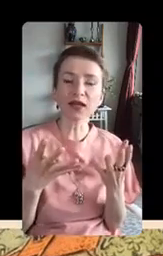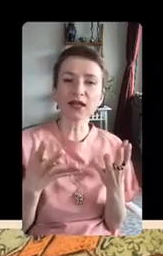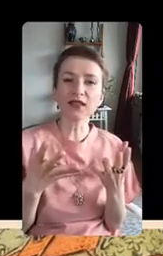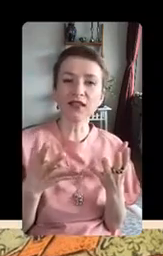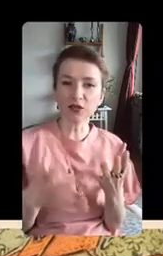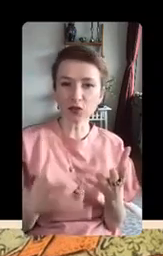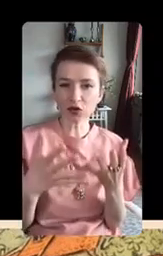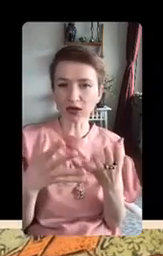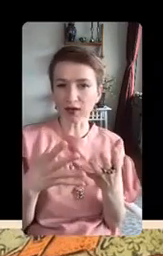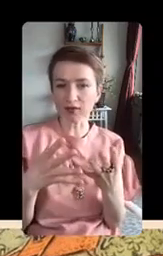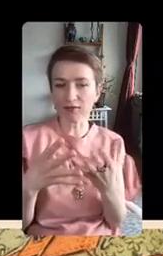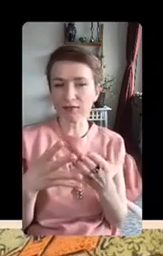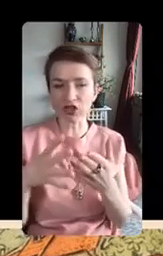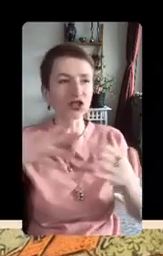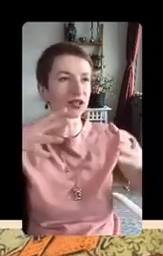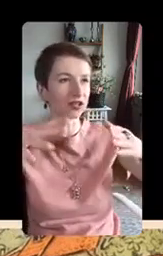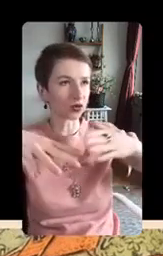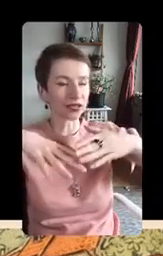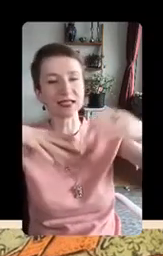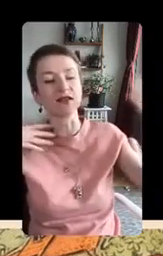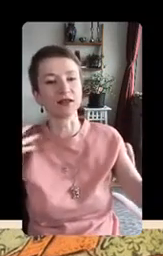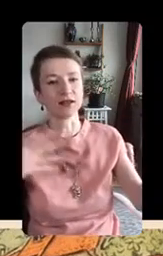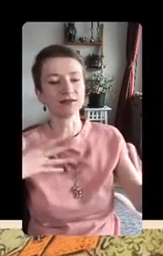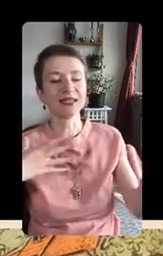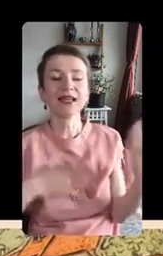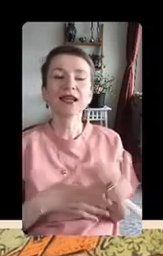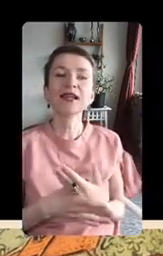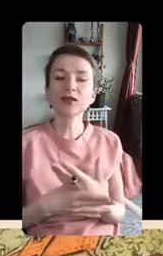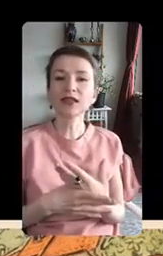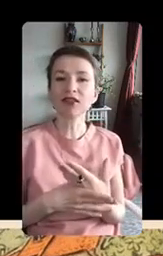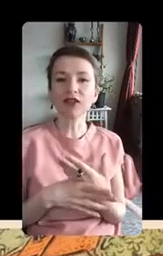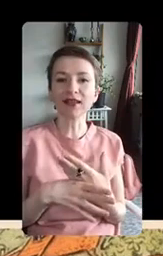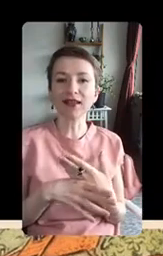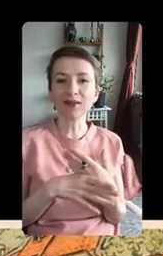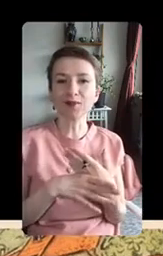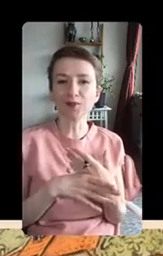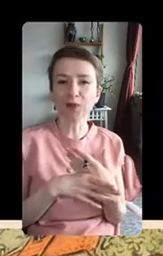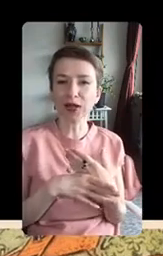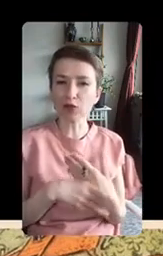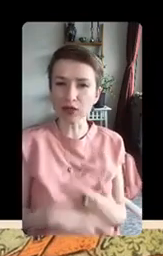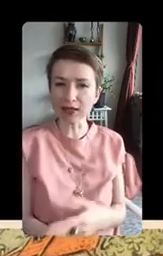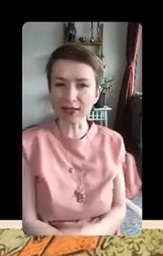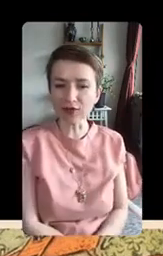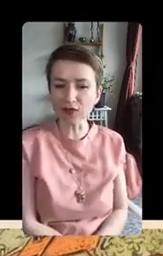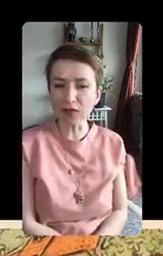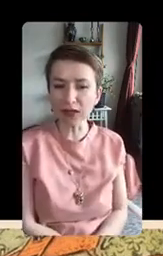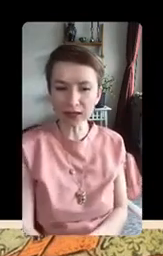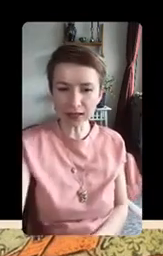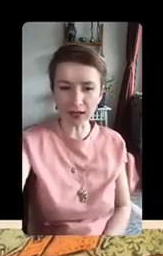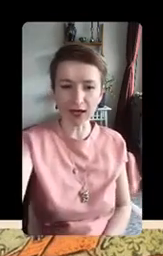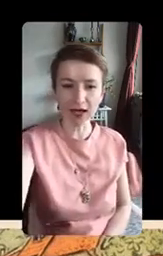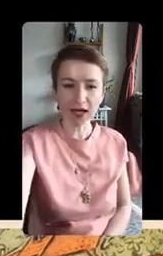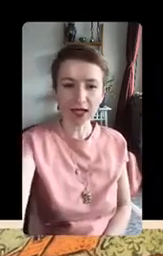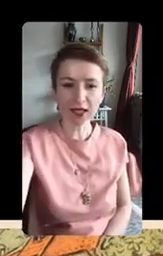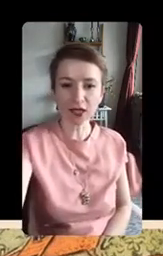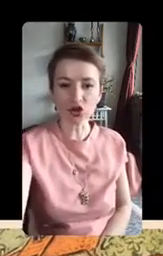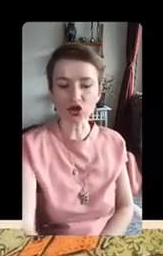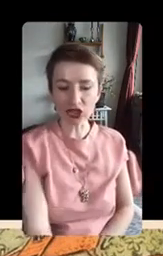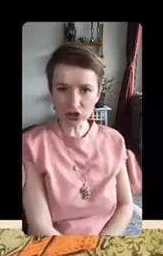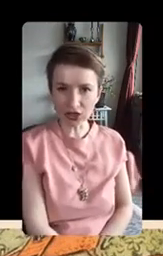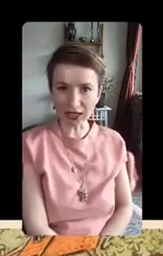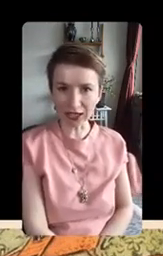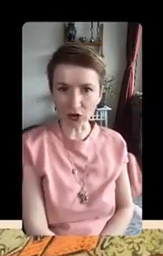она была не просто женщина, которая рисовала. Эльза Бесков — это была, можно сказать, феминистка